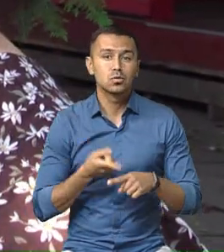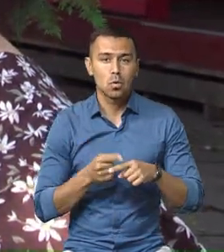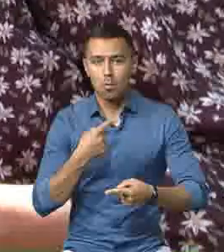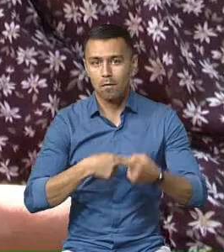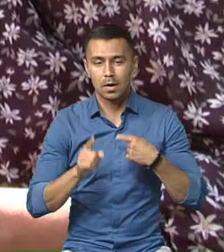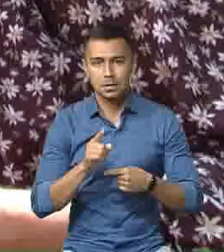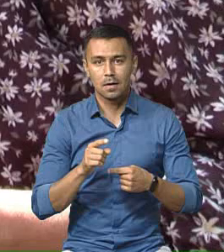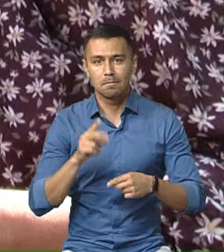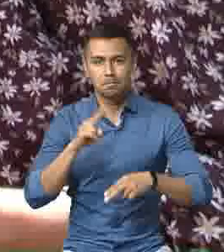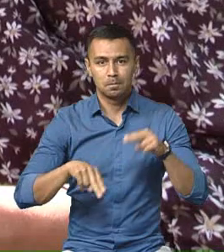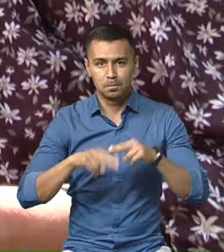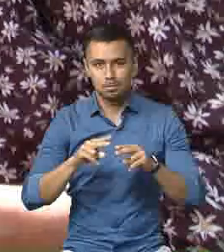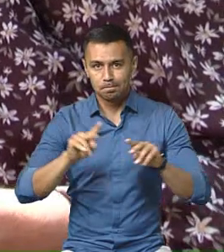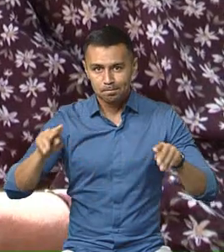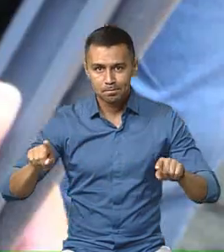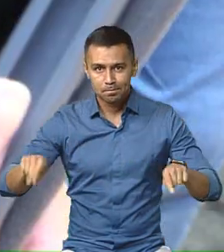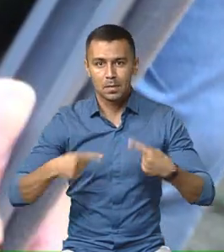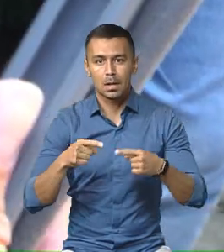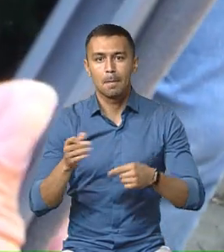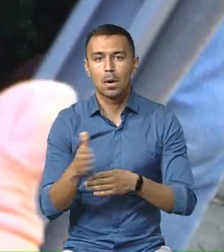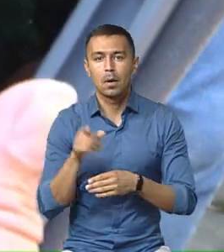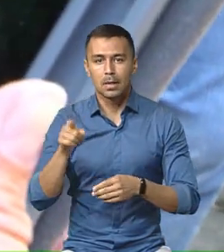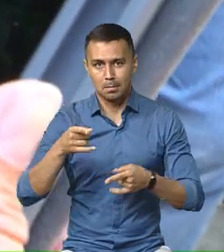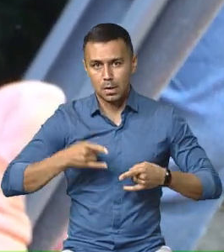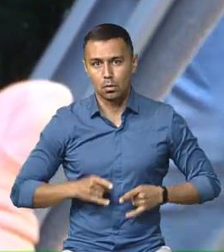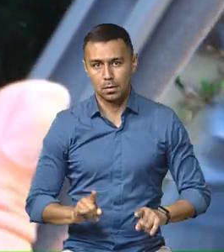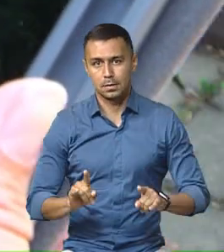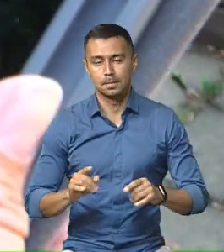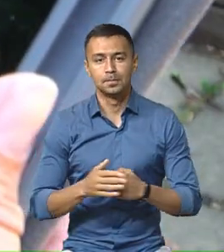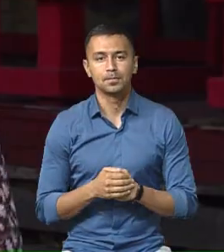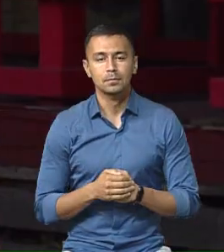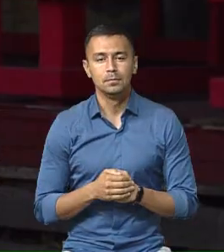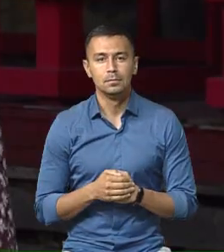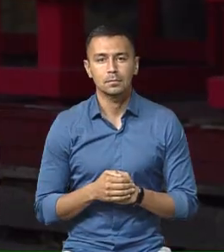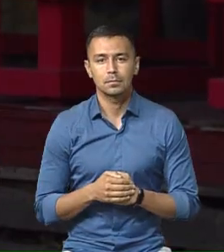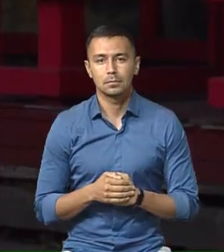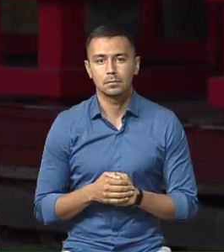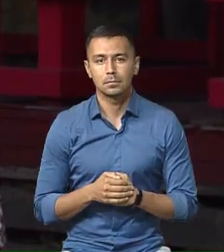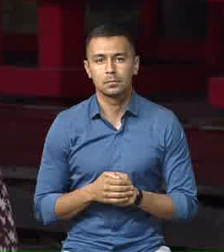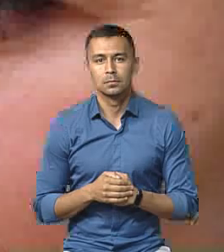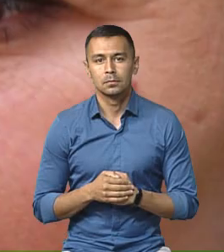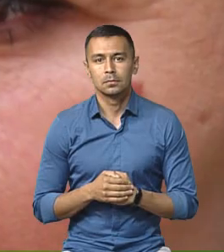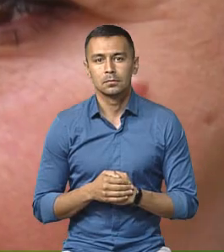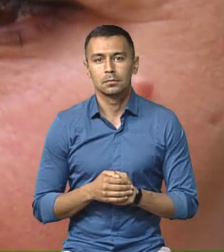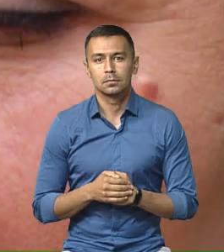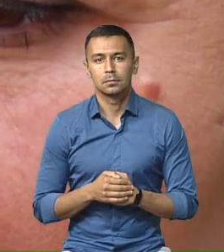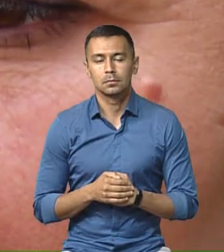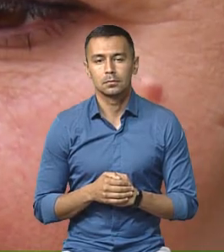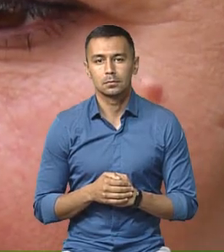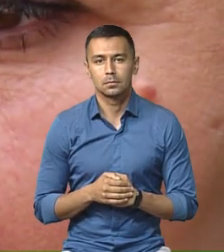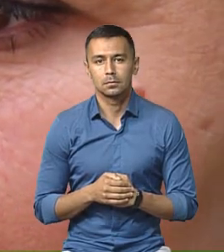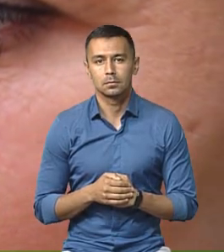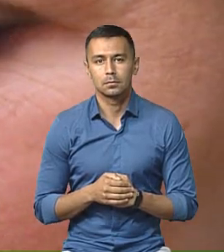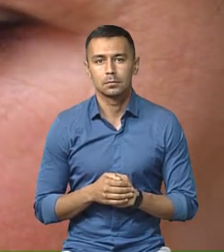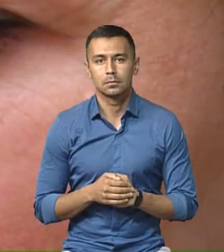повернуться у відбудований Маріуполь, бо там коріння, мріє Світлана. Олена Кименяш, Дем'ян Цегольник, новини на Суспільному,